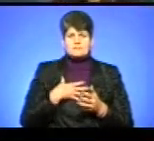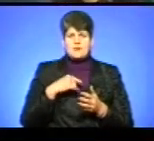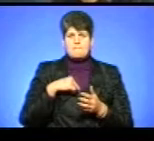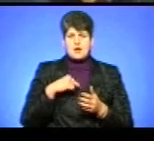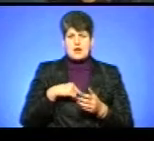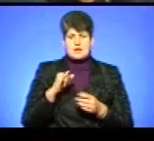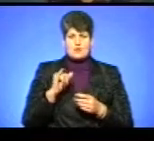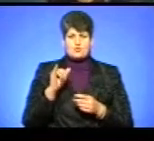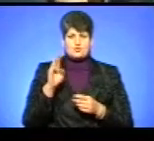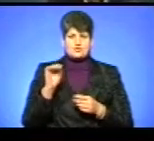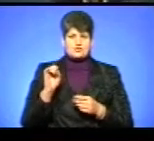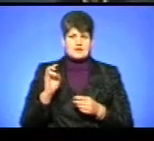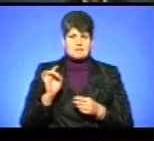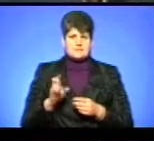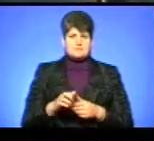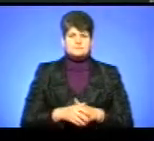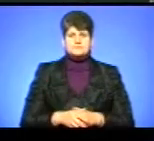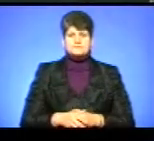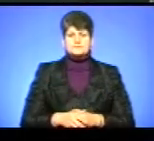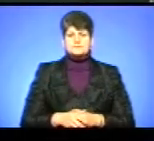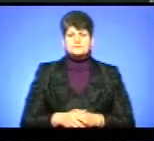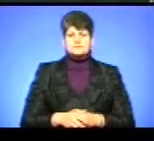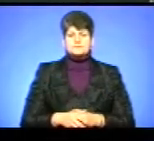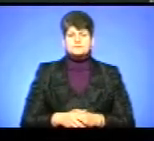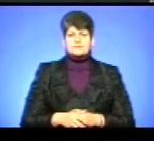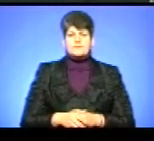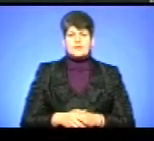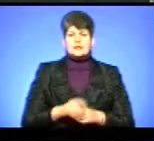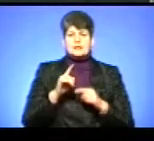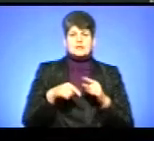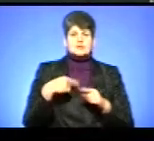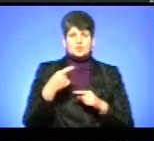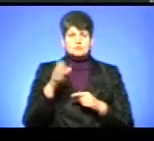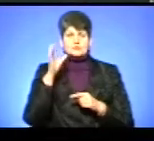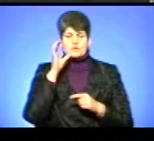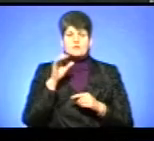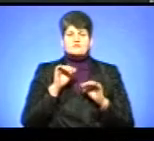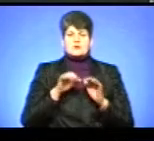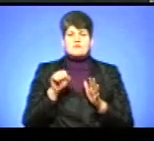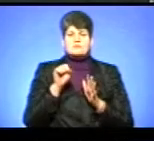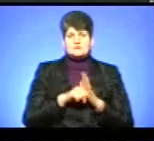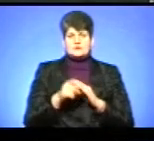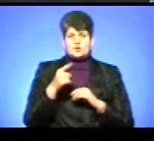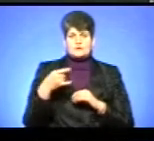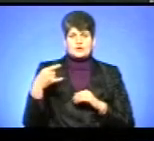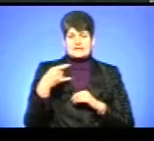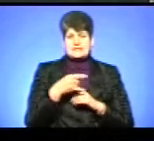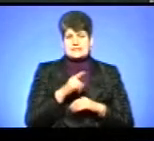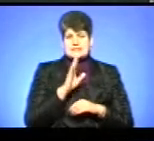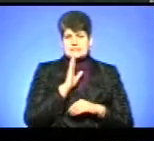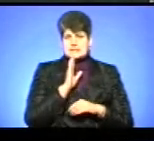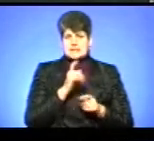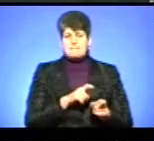Любов Гадомська, Юрій Багрій, новини. Наступне слухання у справі вбивства тернопільської таксистки Євгенії